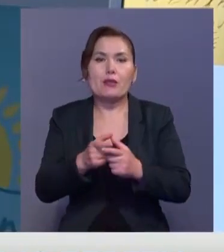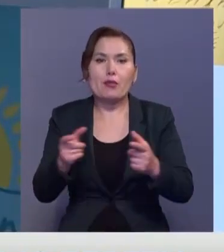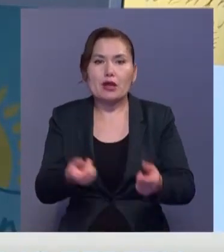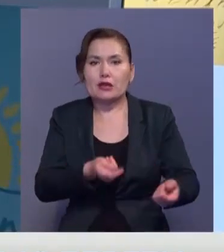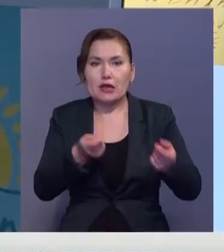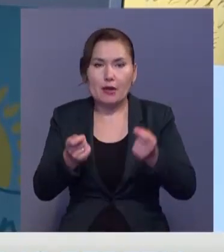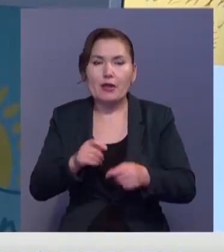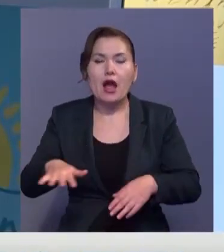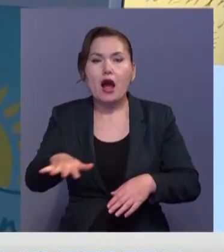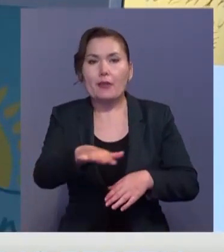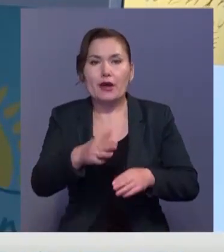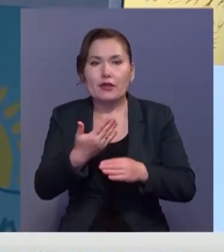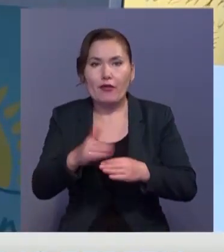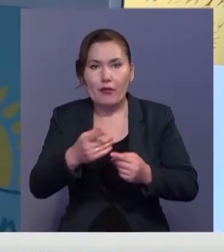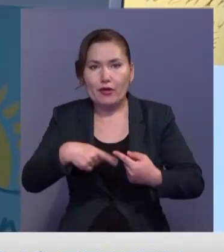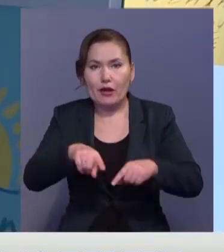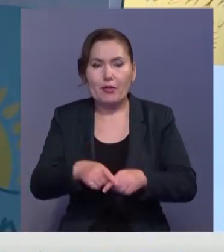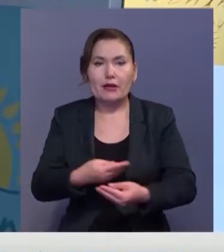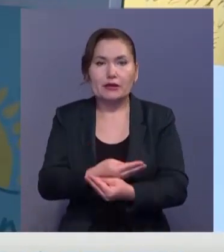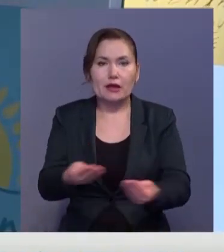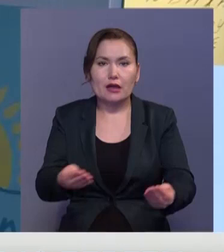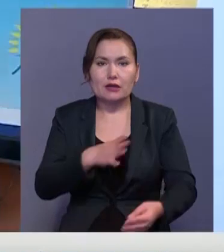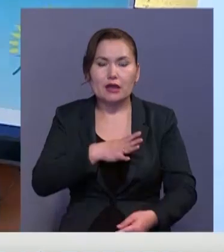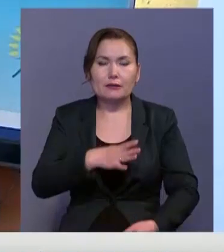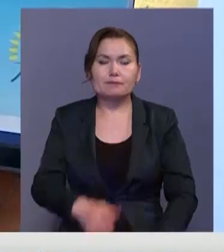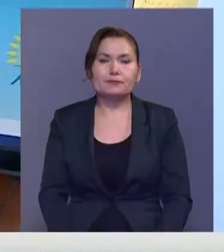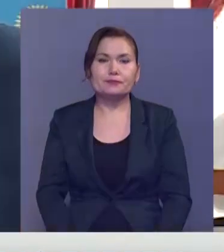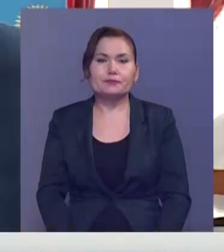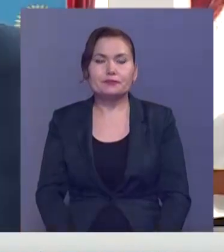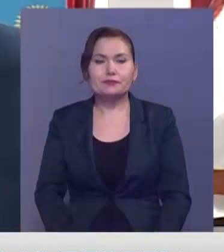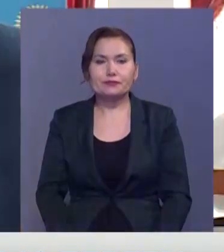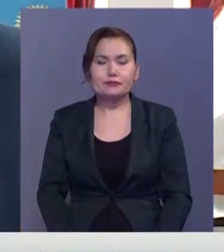жеткізіп, аумақтық филиалдарға таратылған екен.